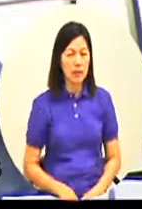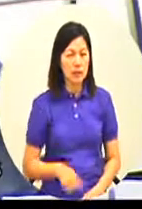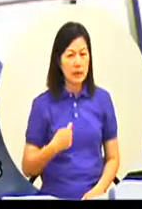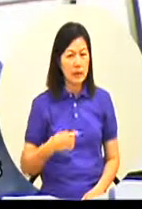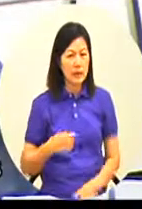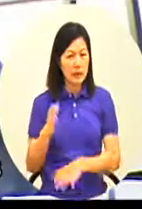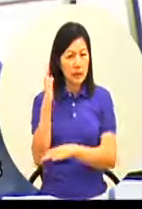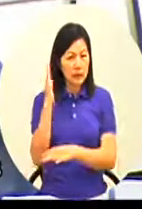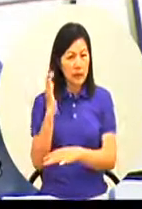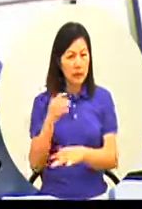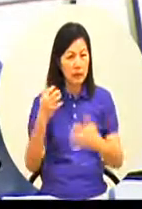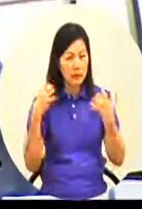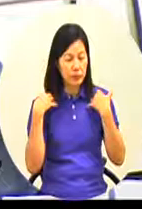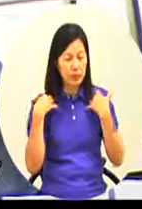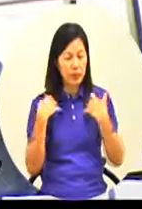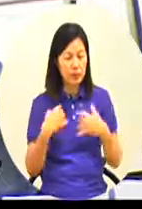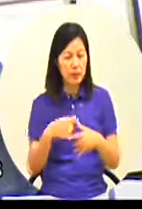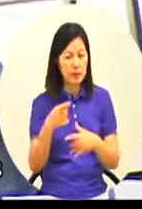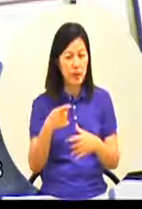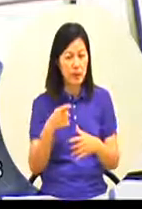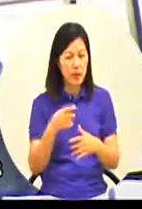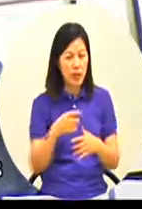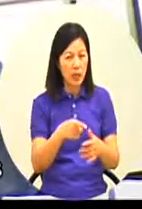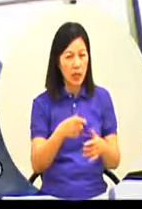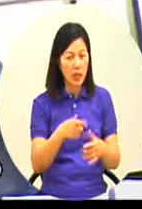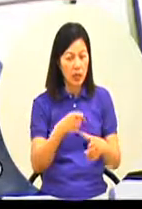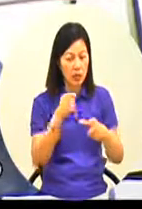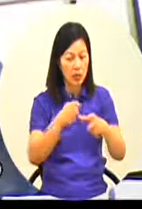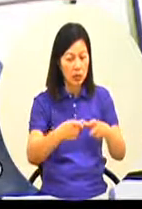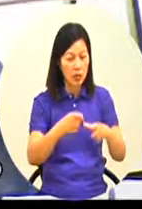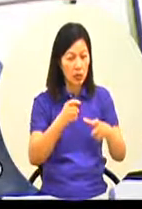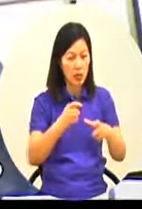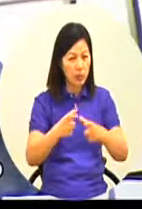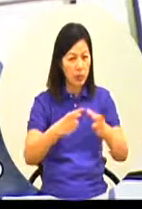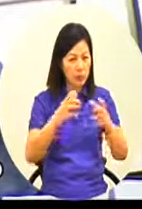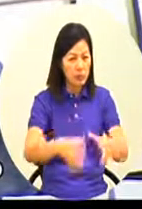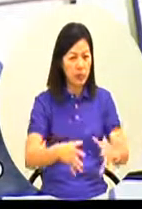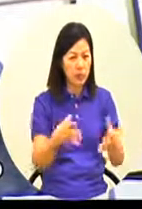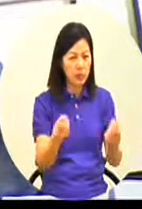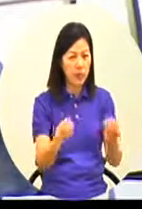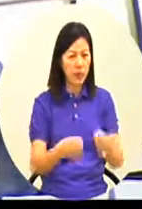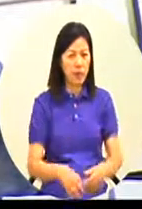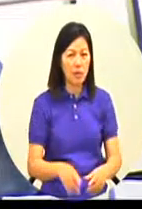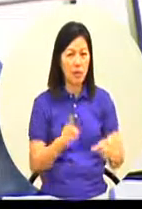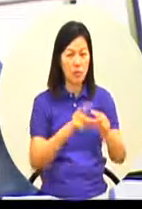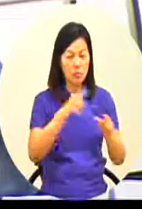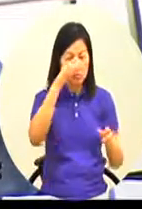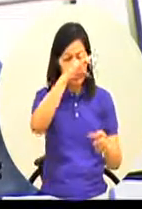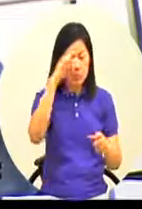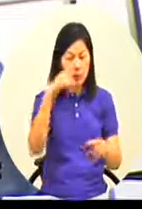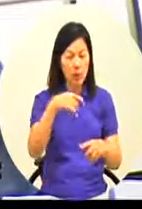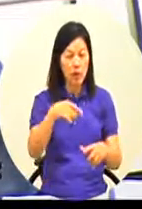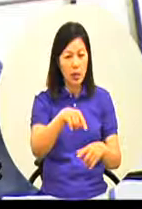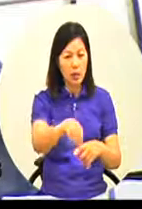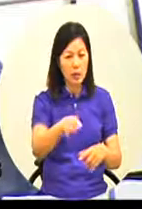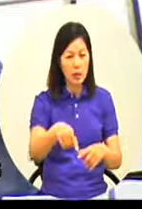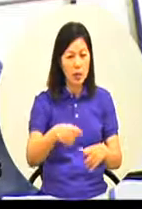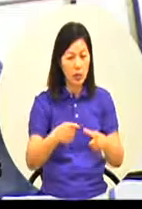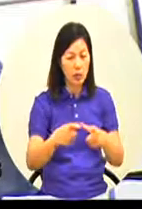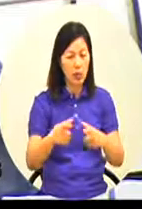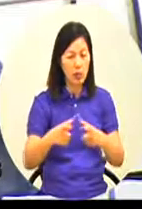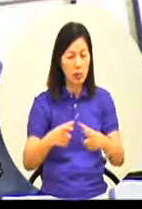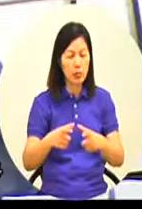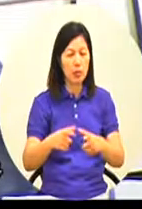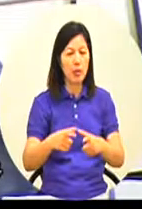关、没有公园预定地没在那里，我不相信。而且我们中庄就有一块蛮大块的一个公园预定地在那